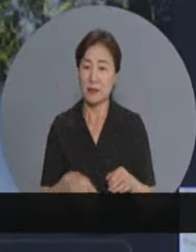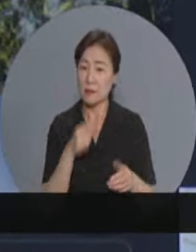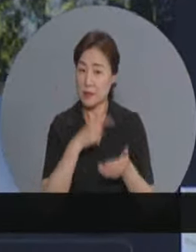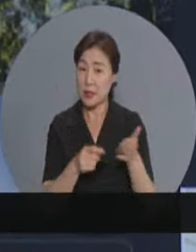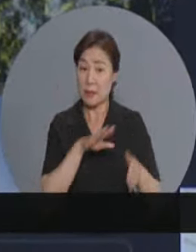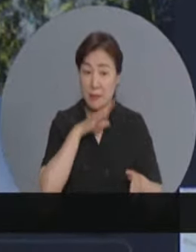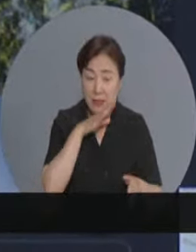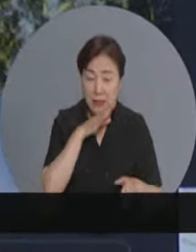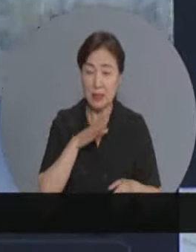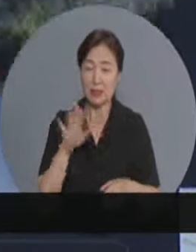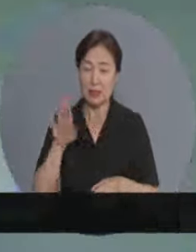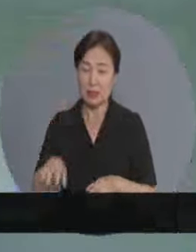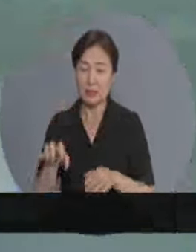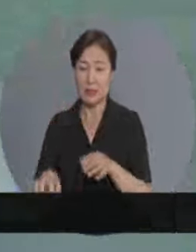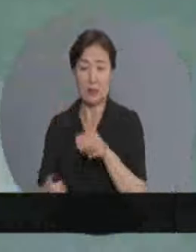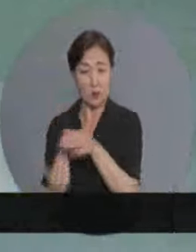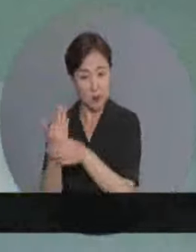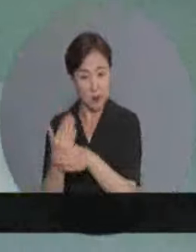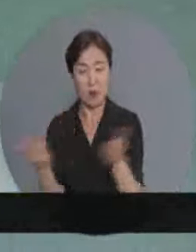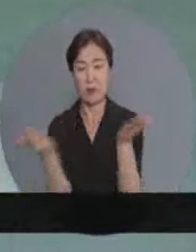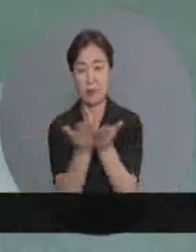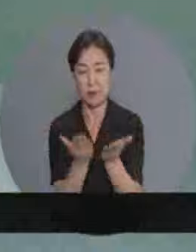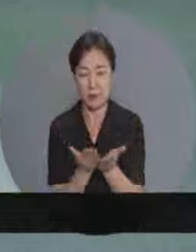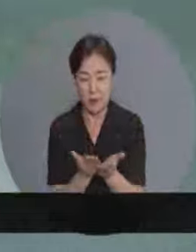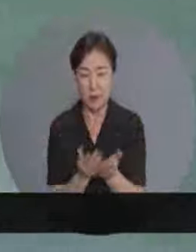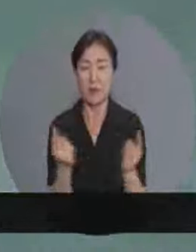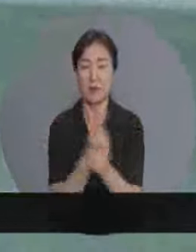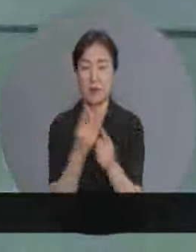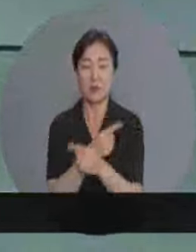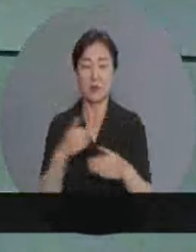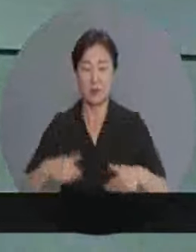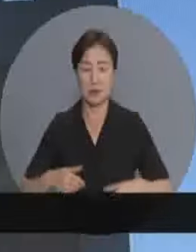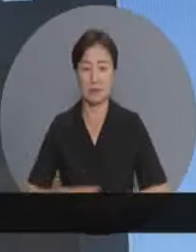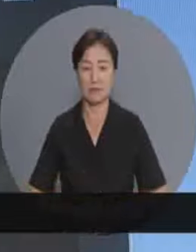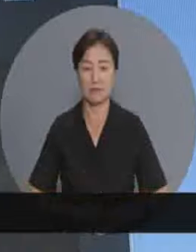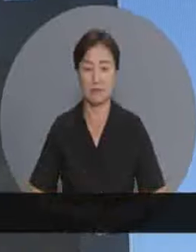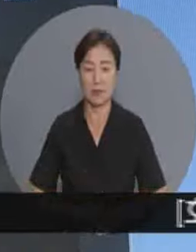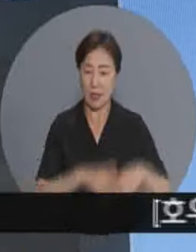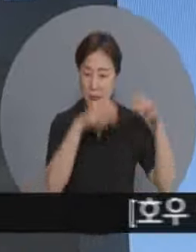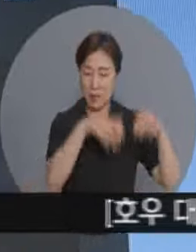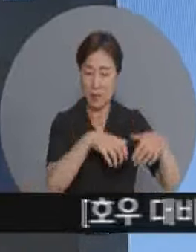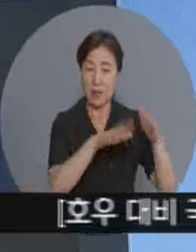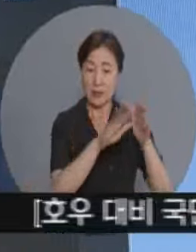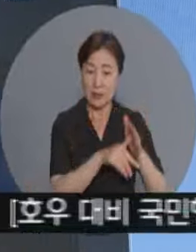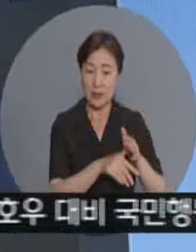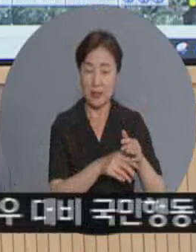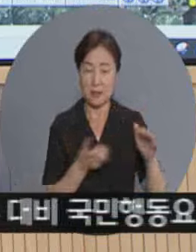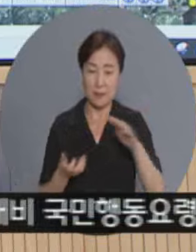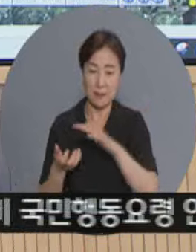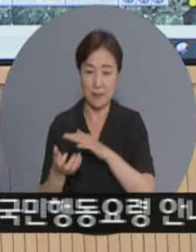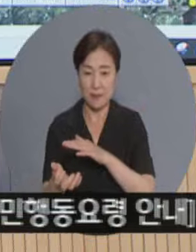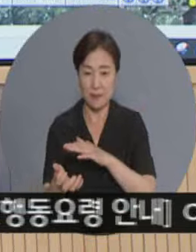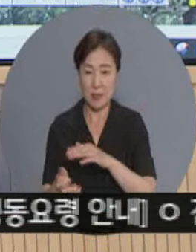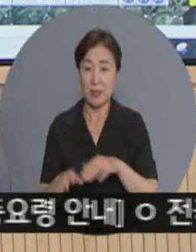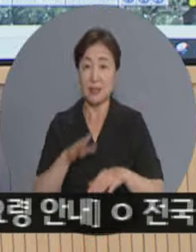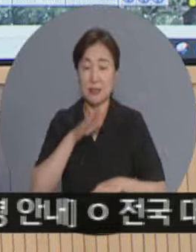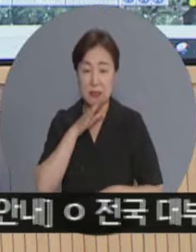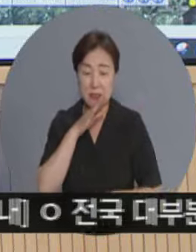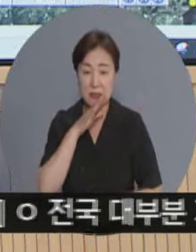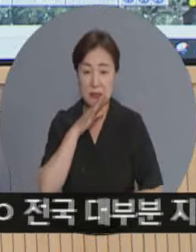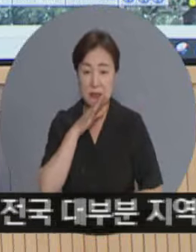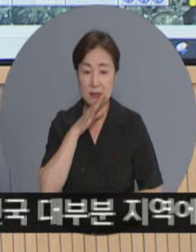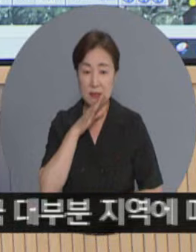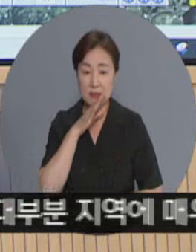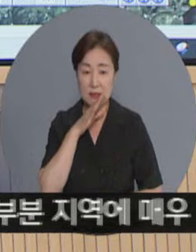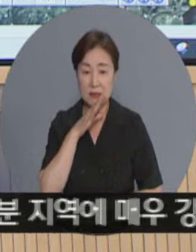현장과 대조하며 계산 수식 등을 보정해 나가야 합니다. 이제 비가 왔을 경우에 현장 나가가지고 지금 이제 저희가